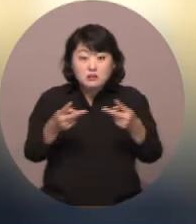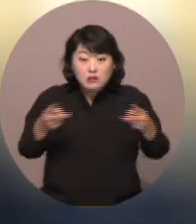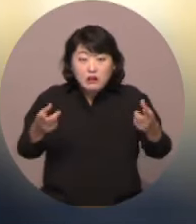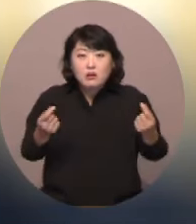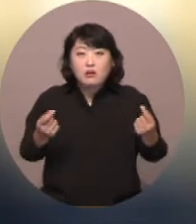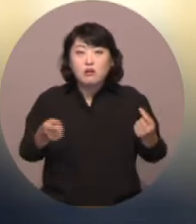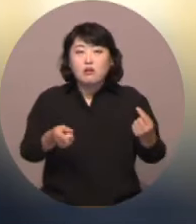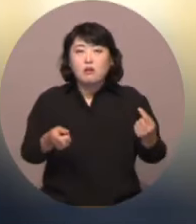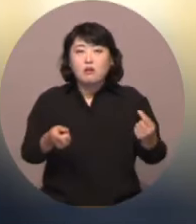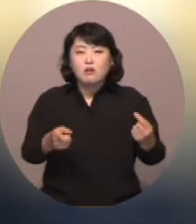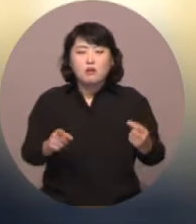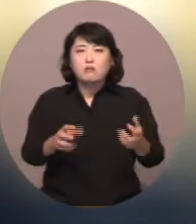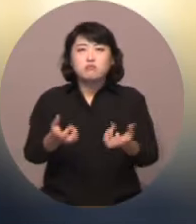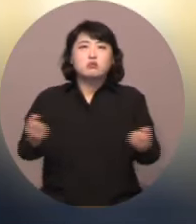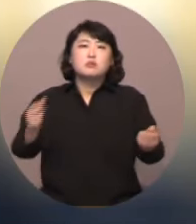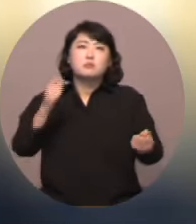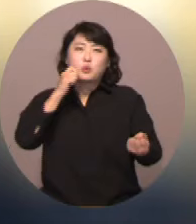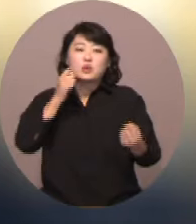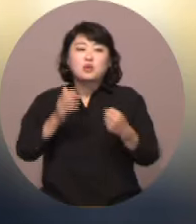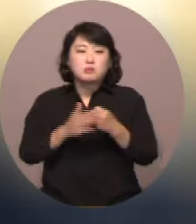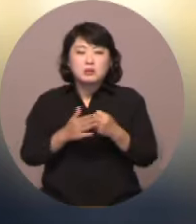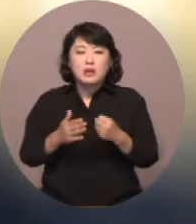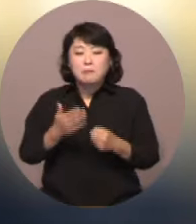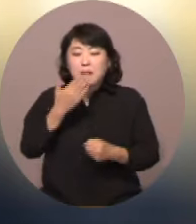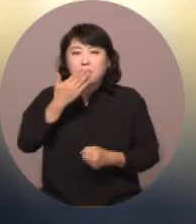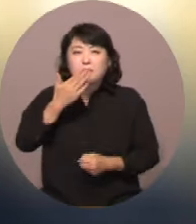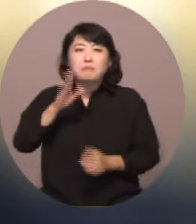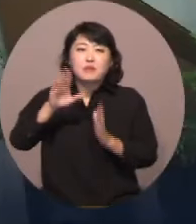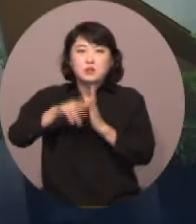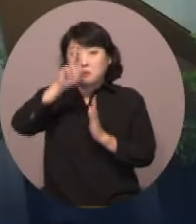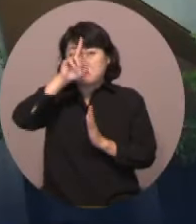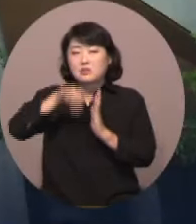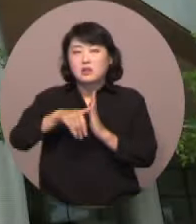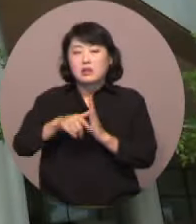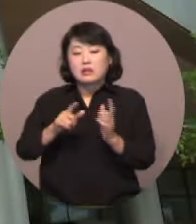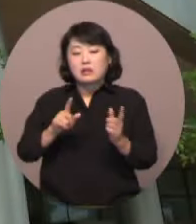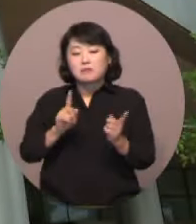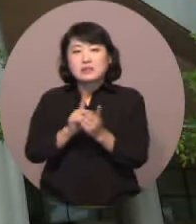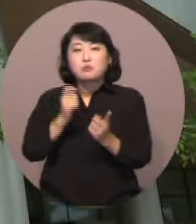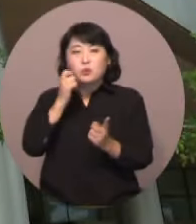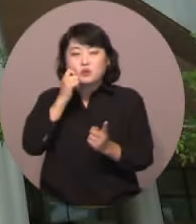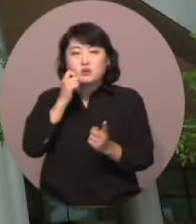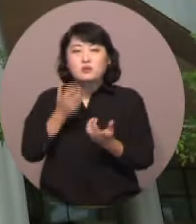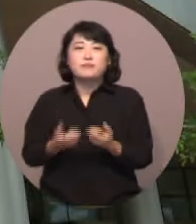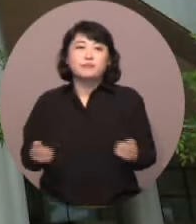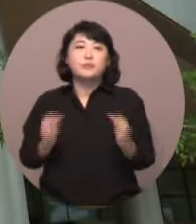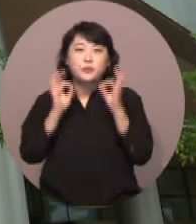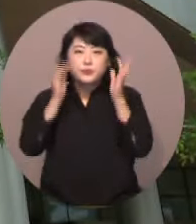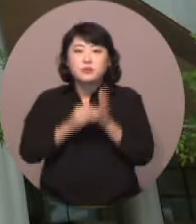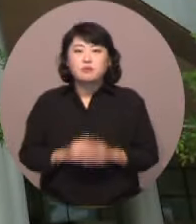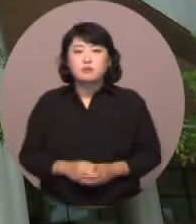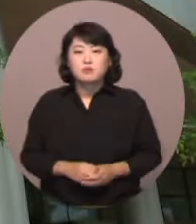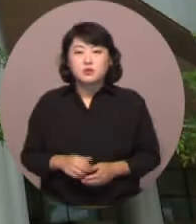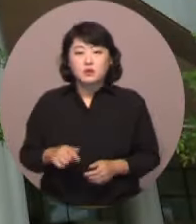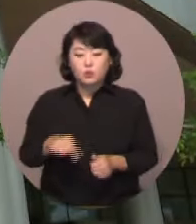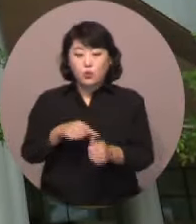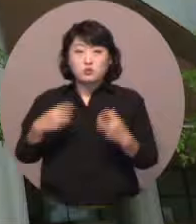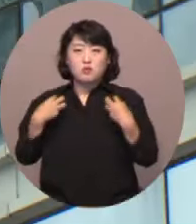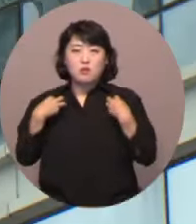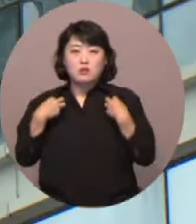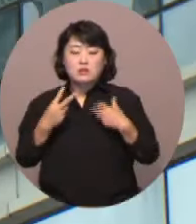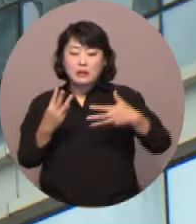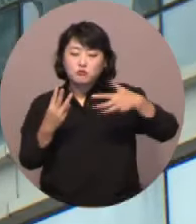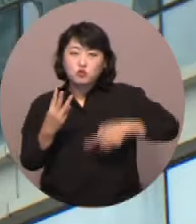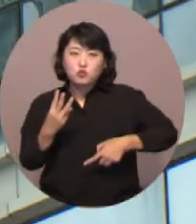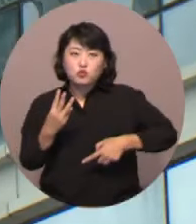않아서 저희가 실행할 수는 없고요. 그래서 급식실에서 최대한 마주치지 않도록. 세종시 교육청은 해당 사안을 심의하는데